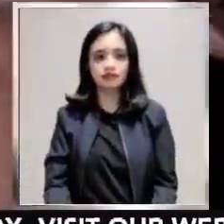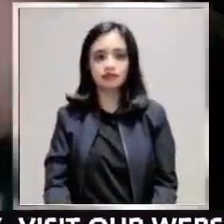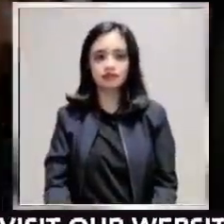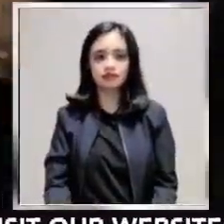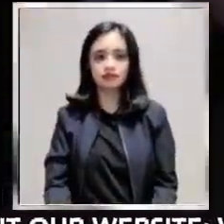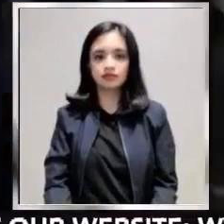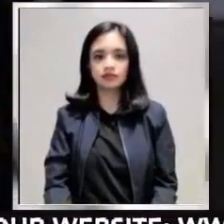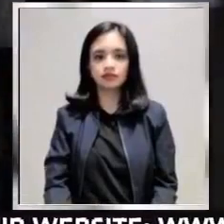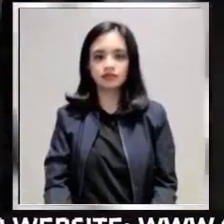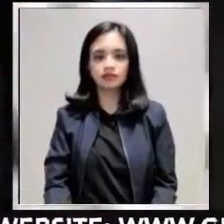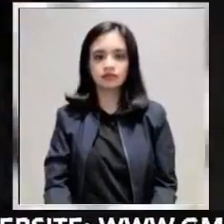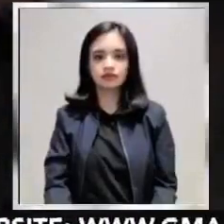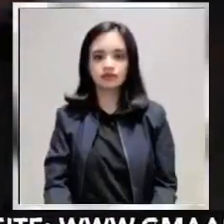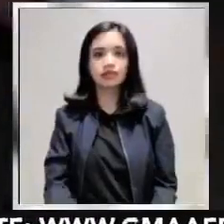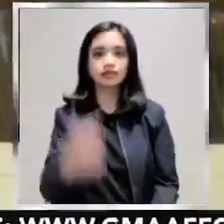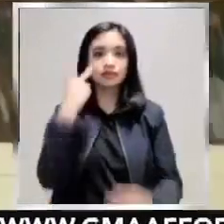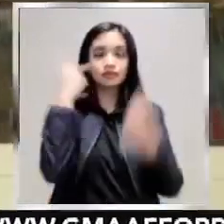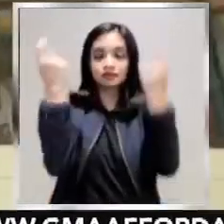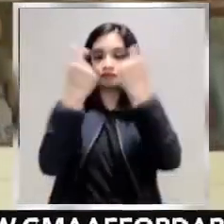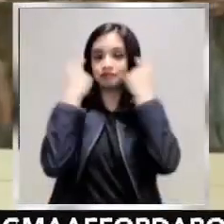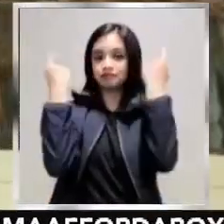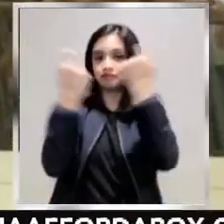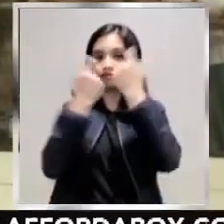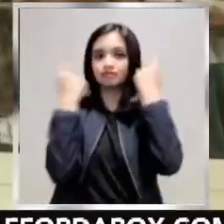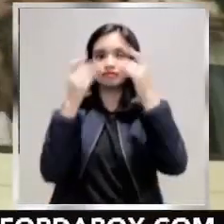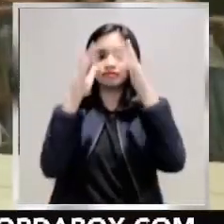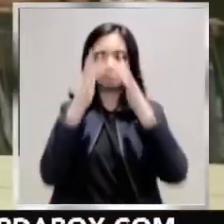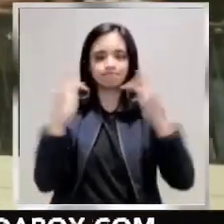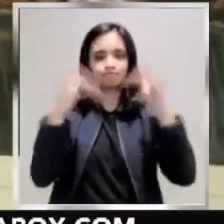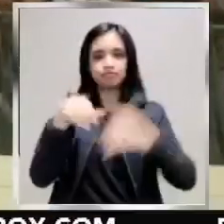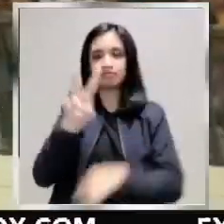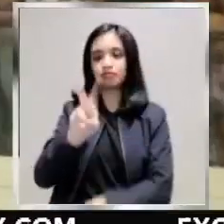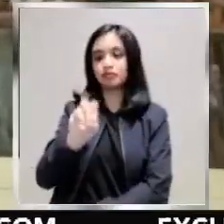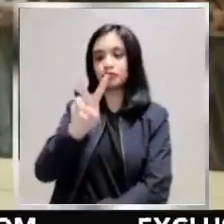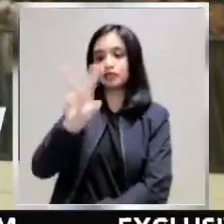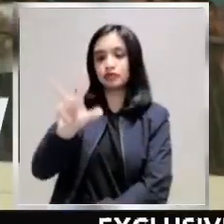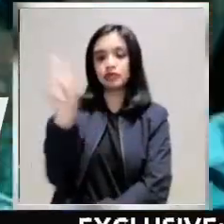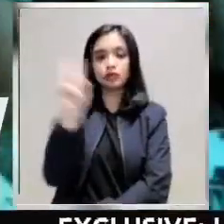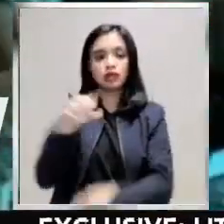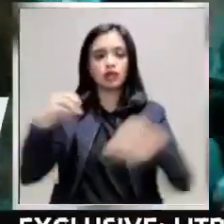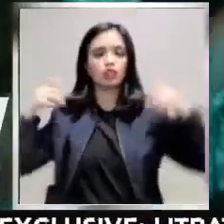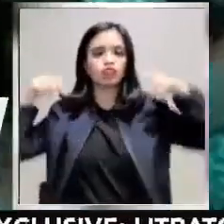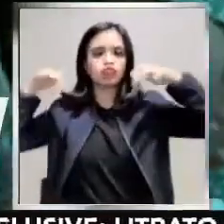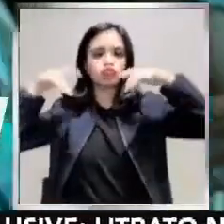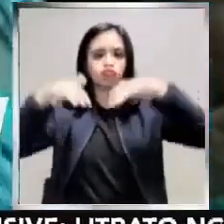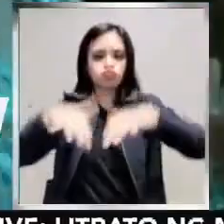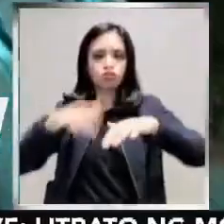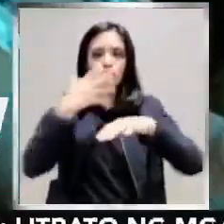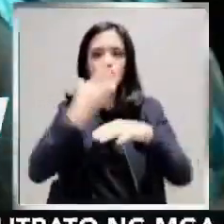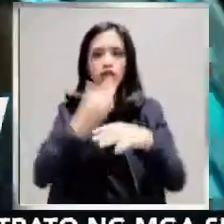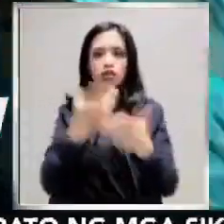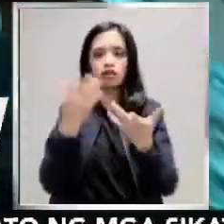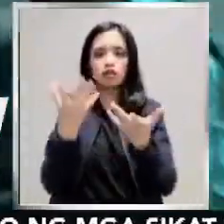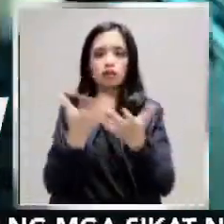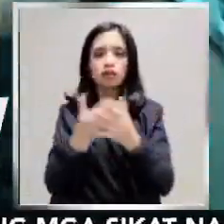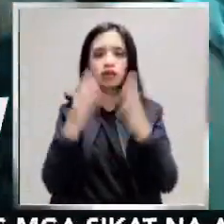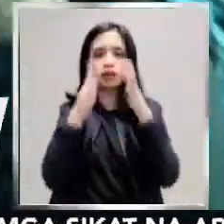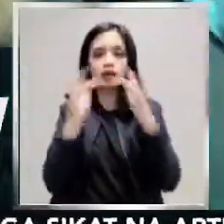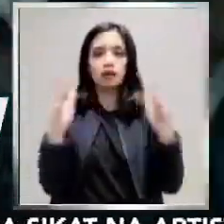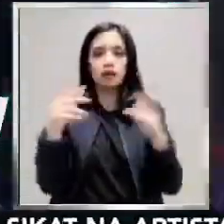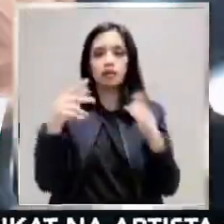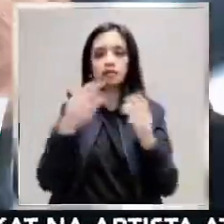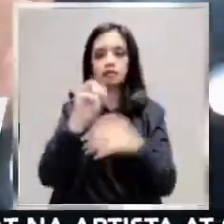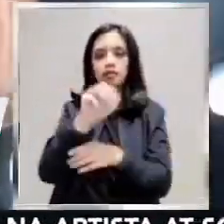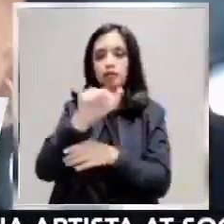Sabay sa pagdiriwang ng Higalaay Festival 2023, ang pagdagsa ng mga Kapusong Cagayanon sa Kapuso Mall Show sa Cagayan de Oro